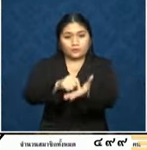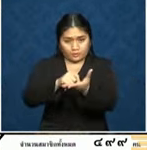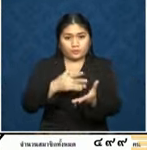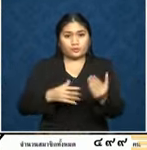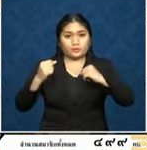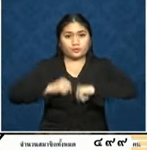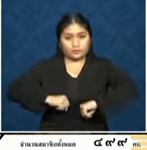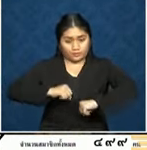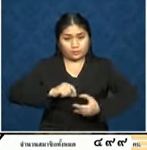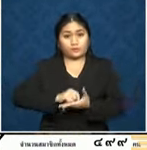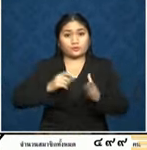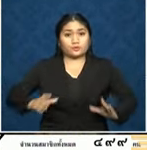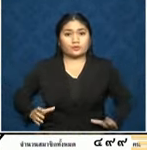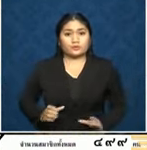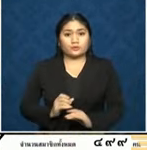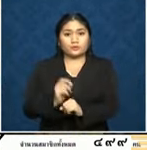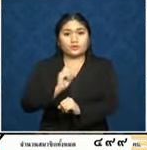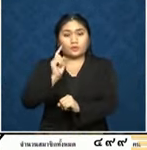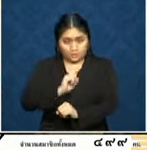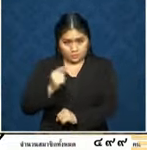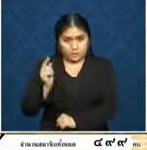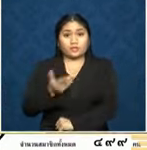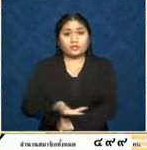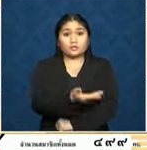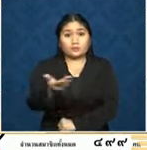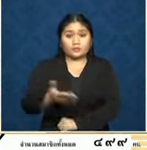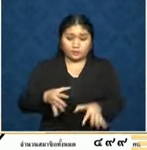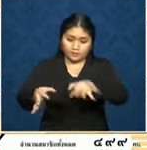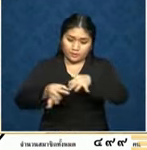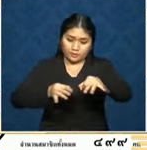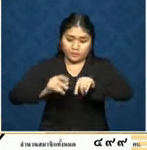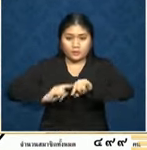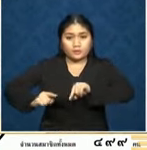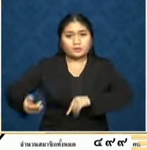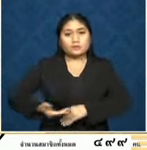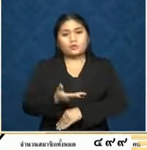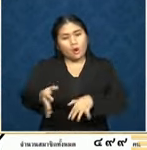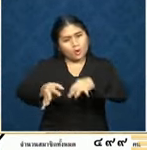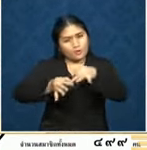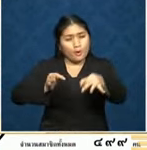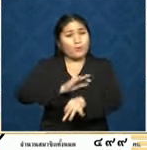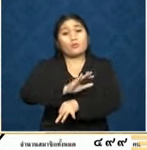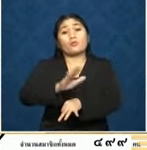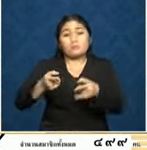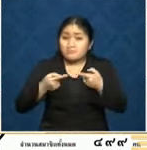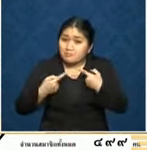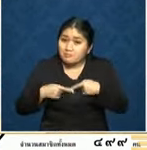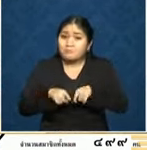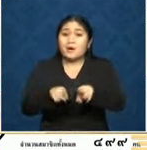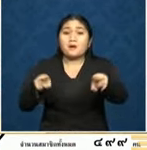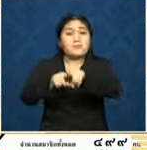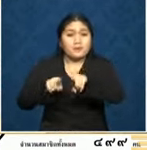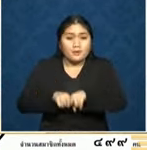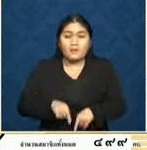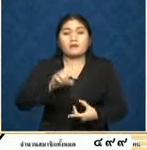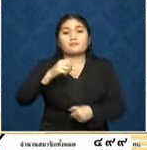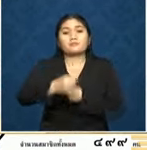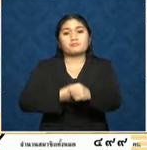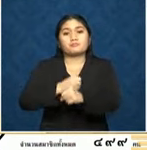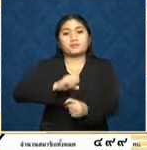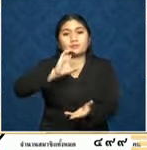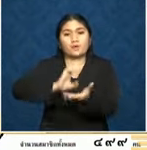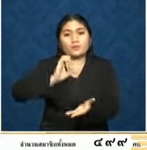ตินะครับว่าขอสรุปคือจากที่ได้ฟังเพื่อนสมาชิกได้อภิปรายเนี่ยทุกคนก็อภิปรายในทิศทางเดียวกันว่าปีงบมาของประเทศ